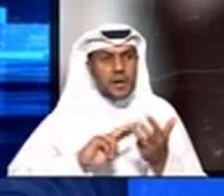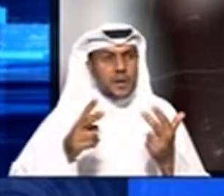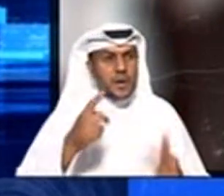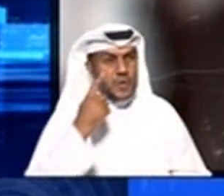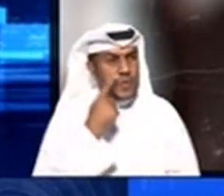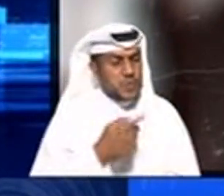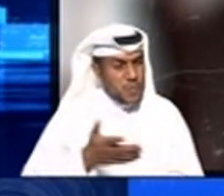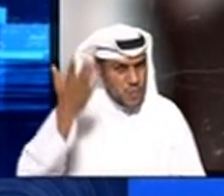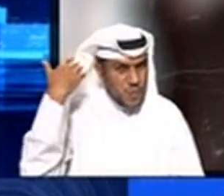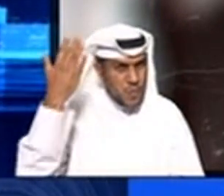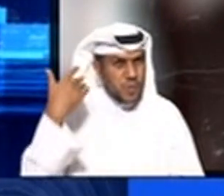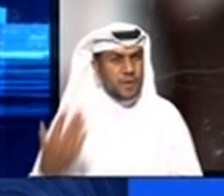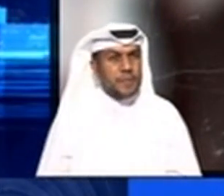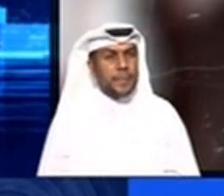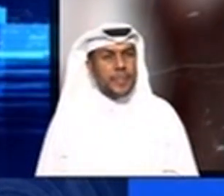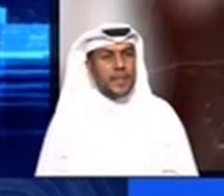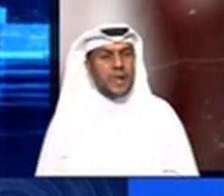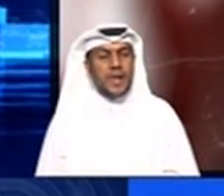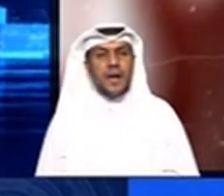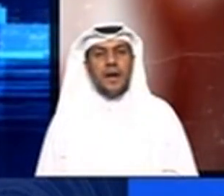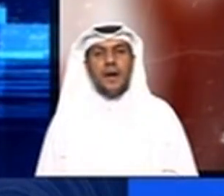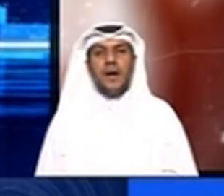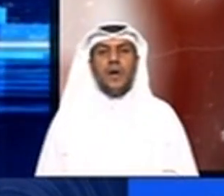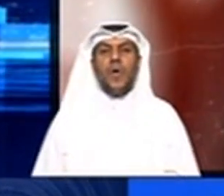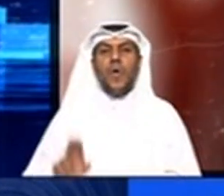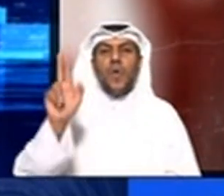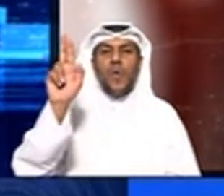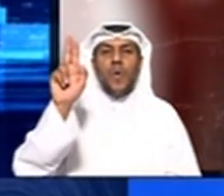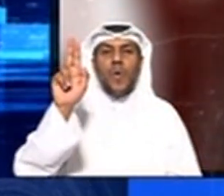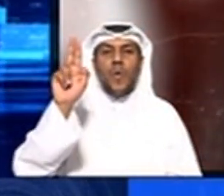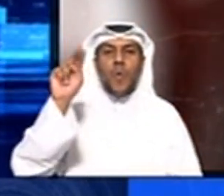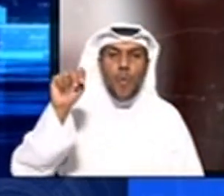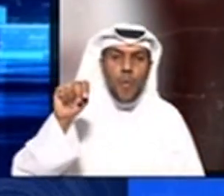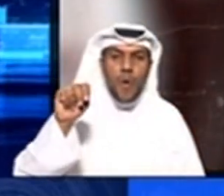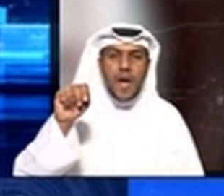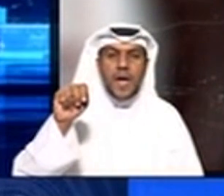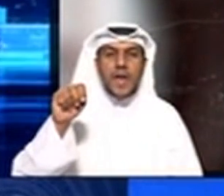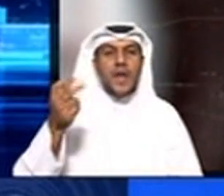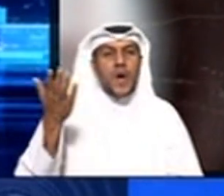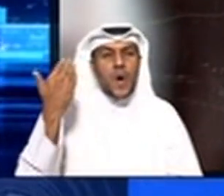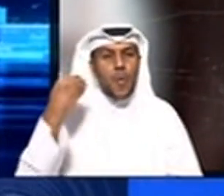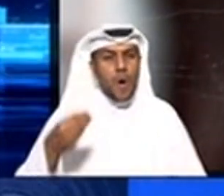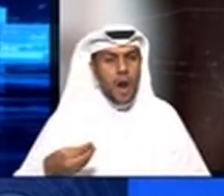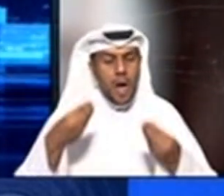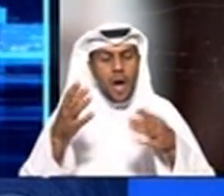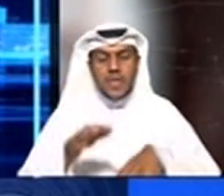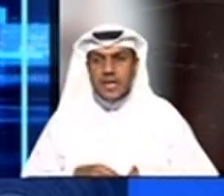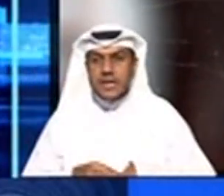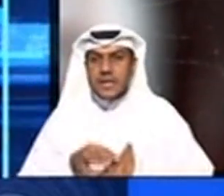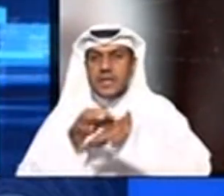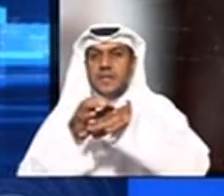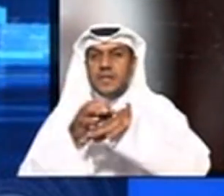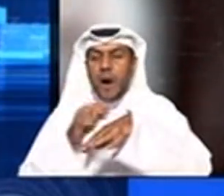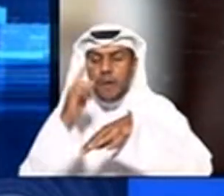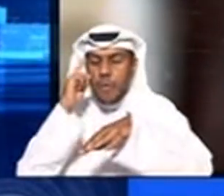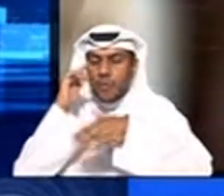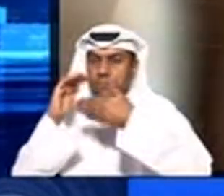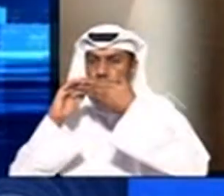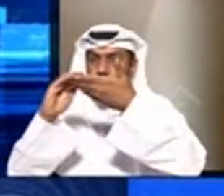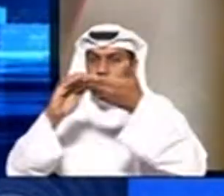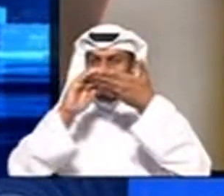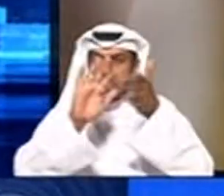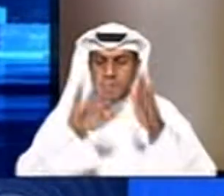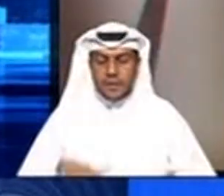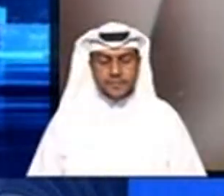وعلى رأسها لا ننسى الأمم المتحدة كرمته كقائد إنساني. فمرة ثانية يخصها